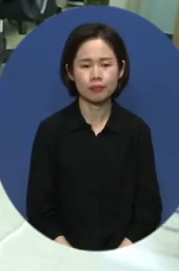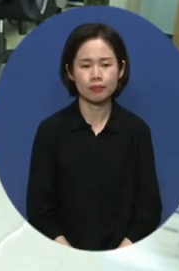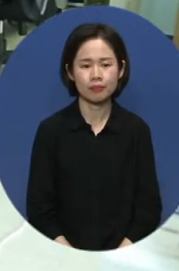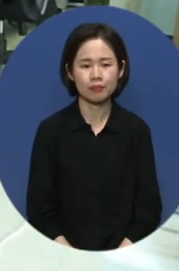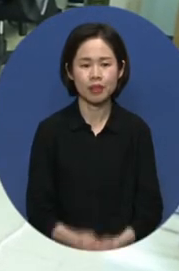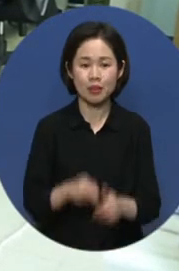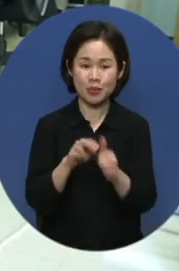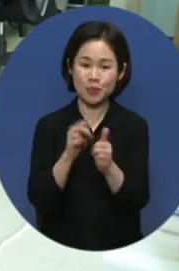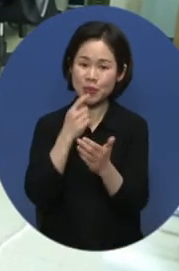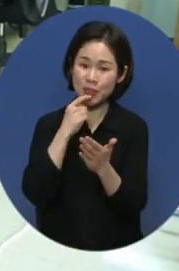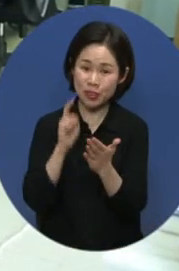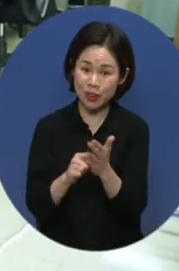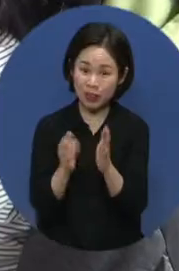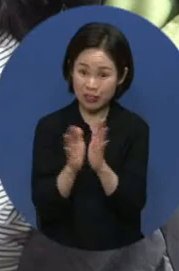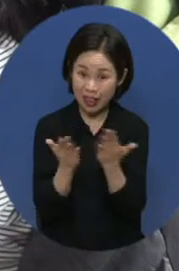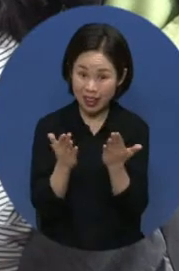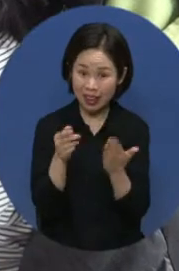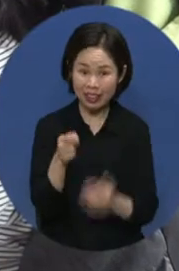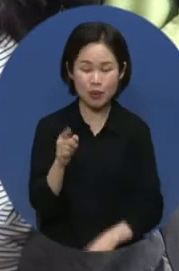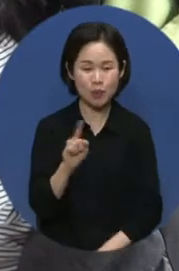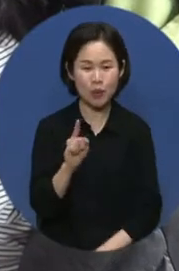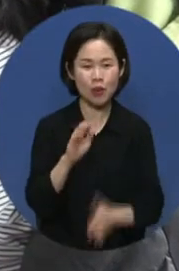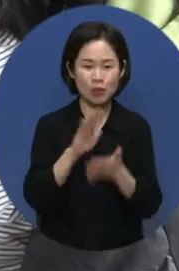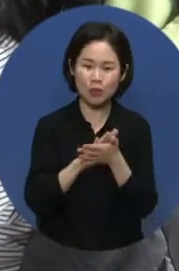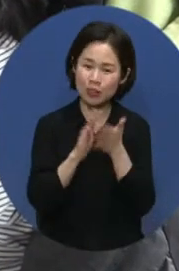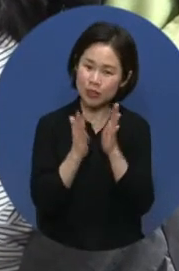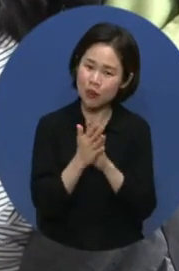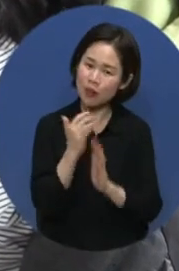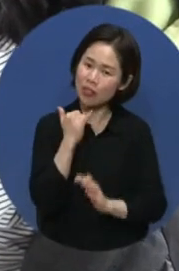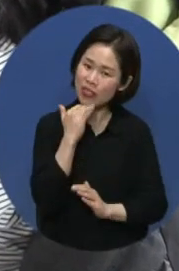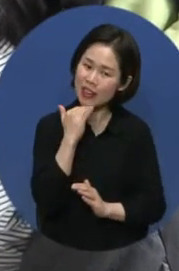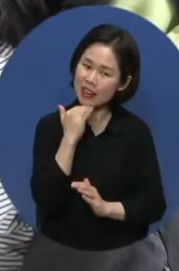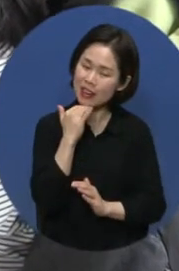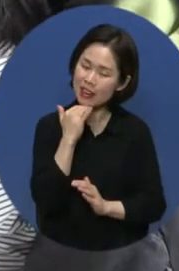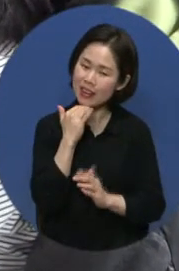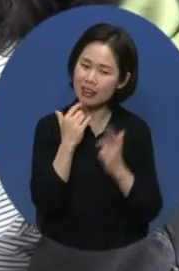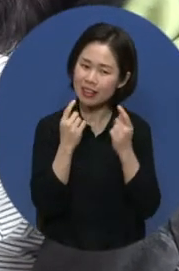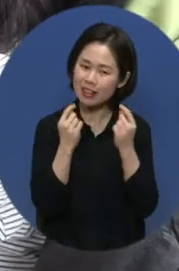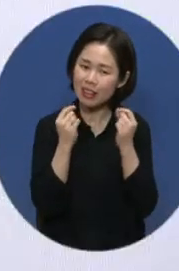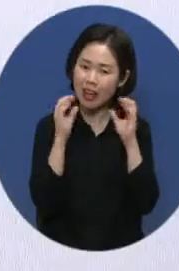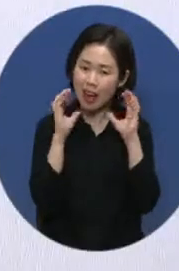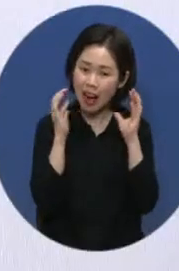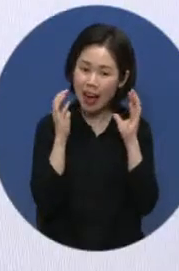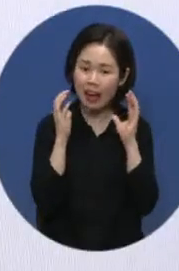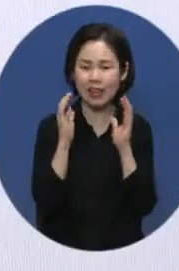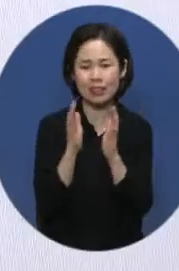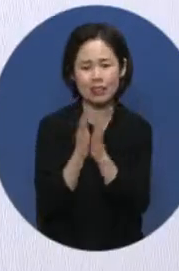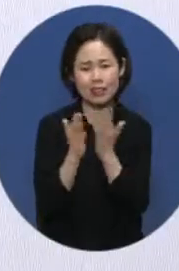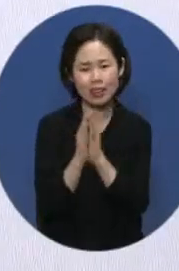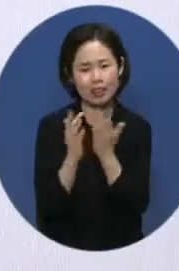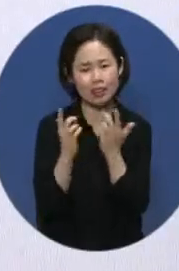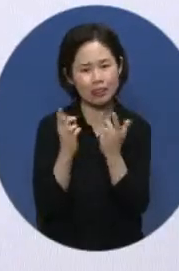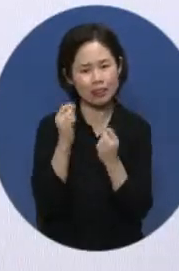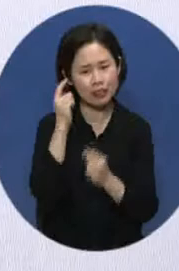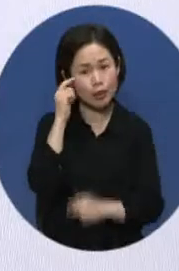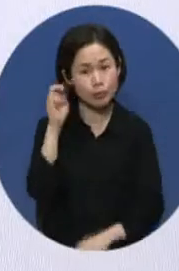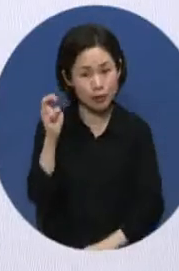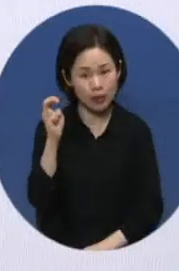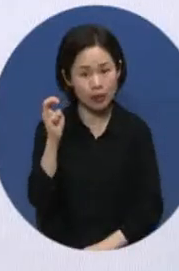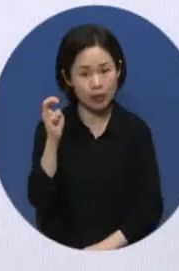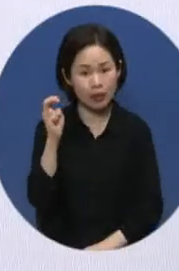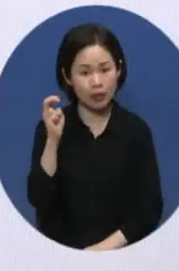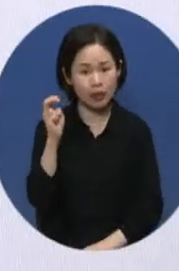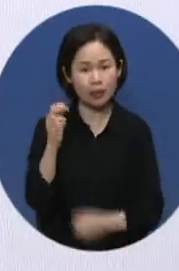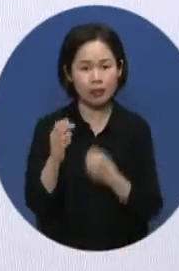쉬운 정보의 책이라고 하면 유치원생 연령대의 동화 같은 책을 생각하기가 쉬운데요. 그래서